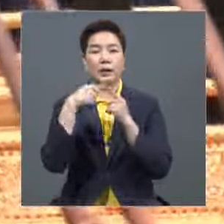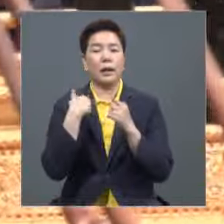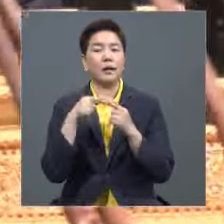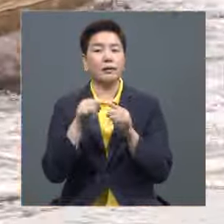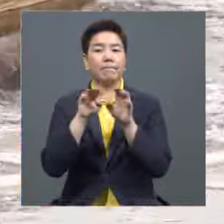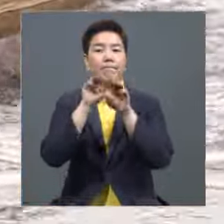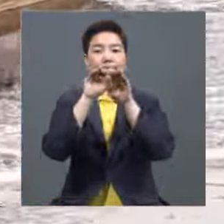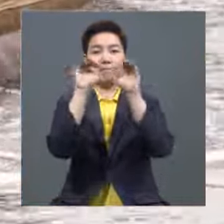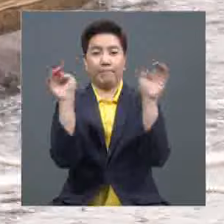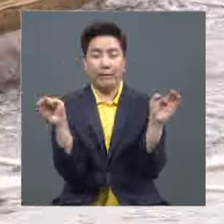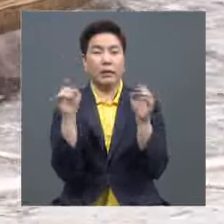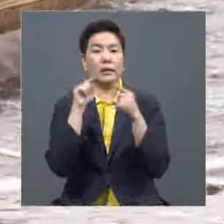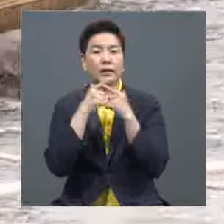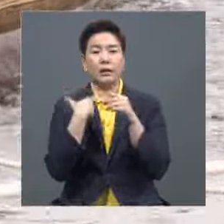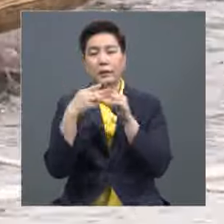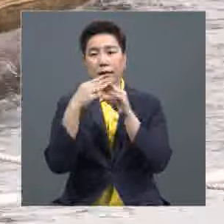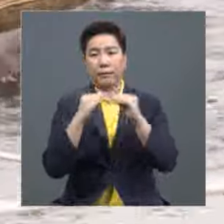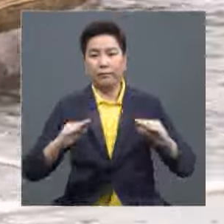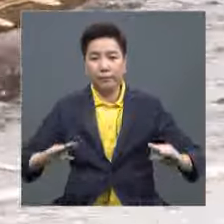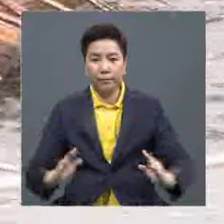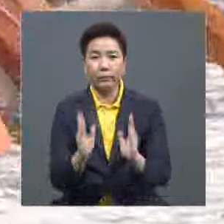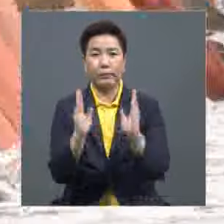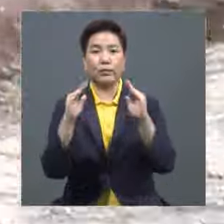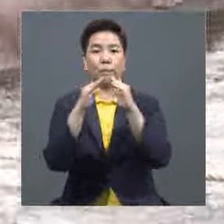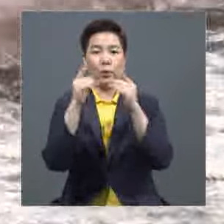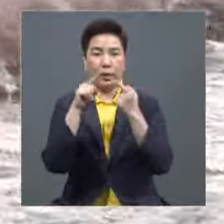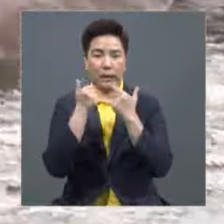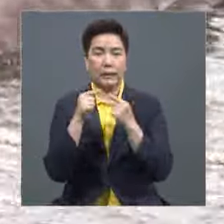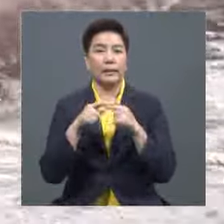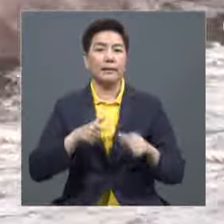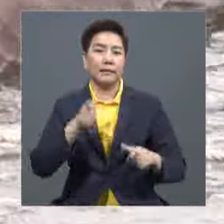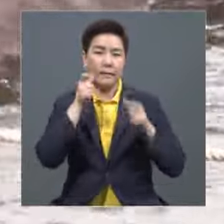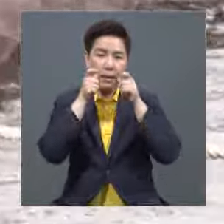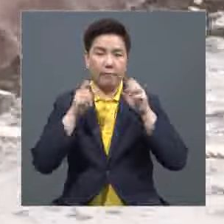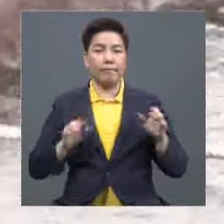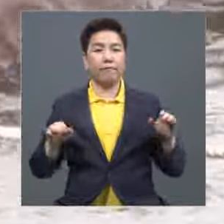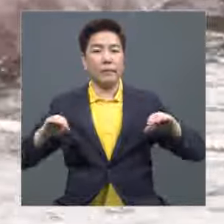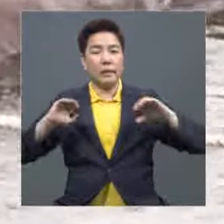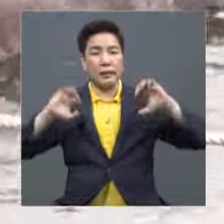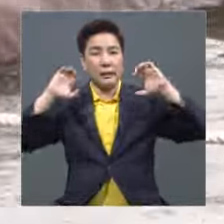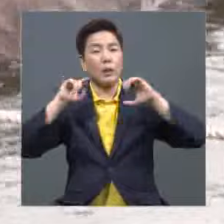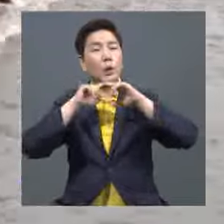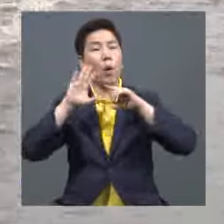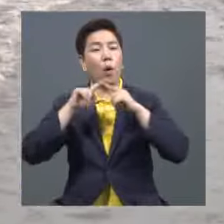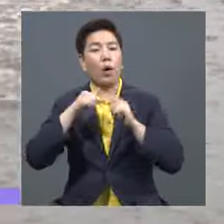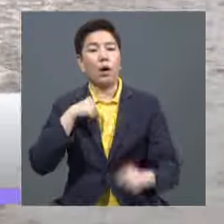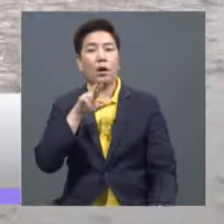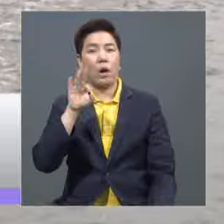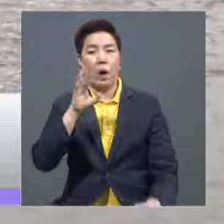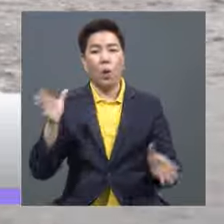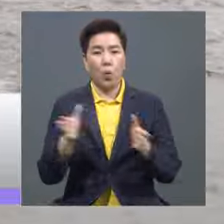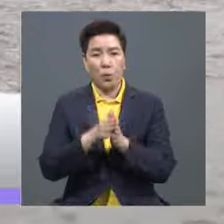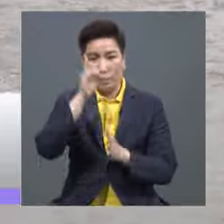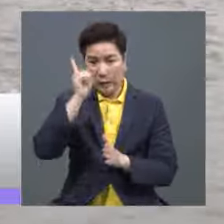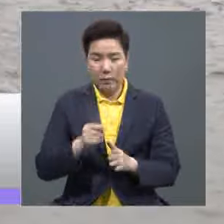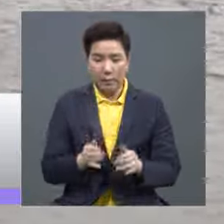อนันตนาเรือพระที่นั่งอเนกชาติพุงและเรือพระที่นั่งนรายทรงสุวรรณชกาลที่ 9ลงฝึกซ้อมกับเรือพระที่นั่ง